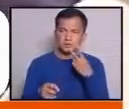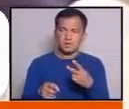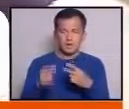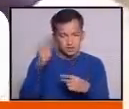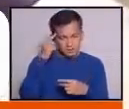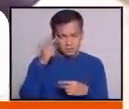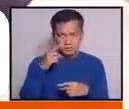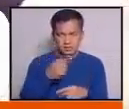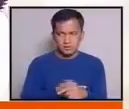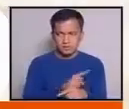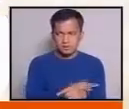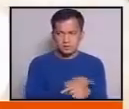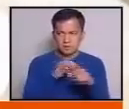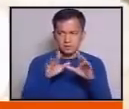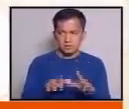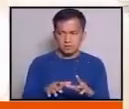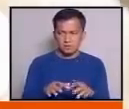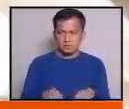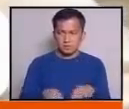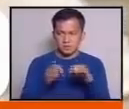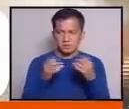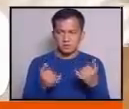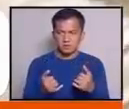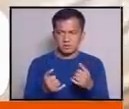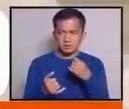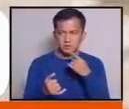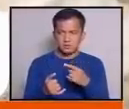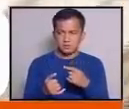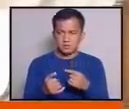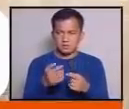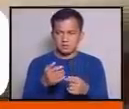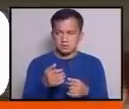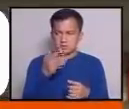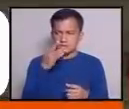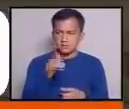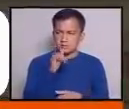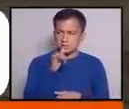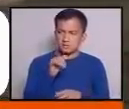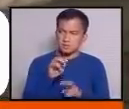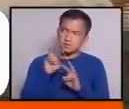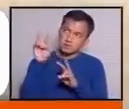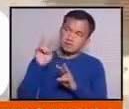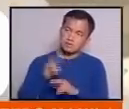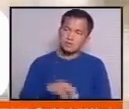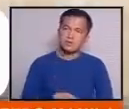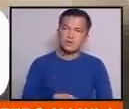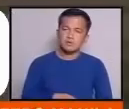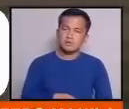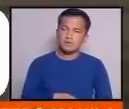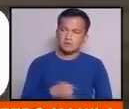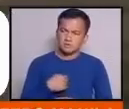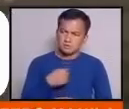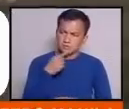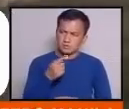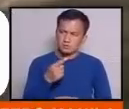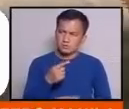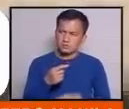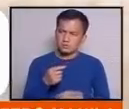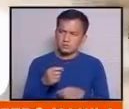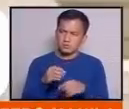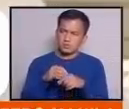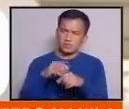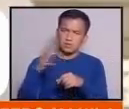namin sa lakas ng ulan, baha lang. Ngayon, sa sarap na inuman namin kwento, napatingin ako sa taas. Sabi ko, ang lakas ng